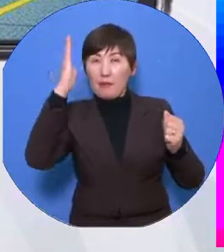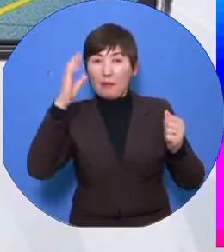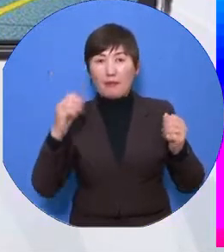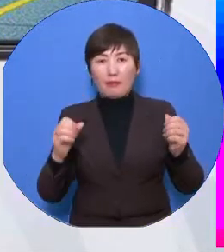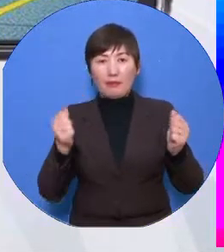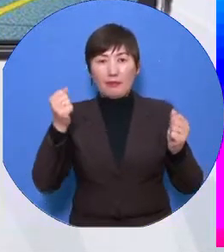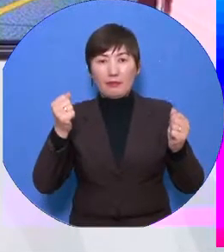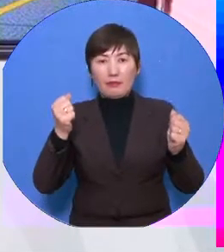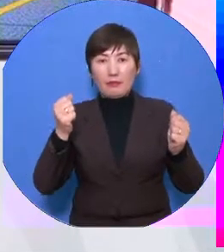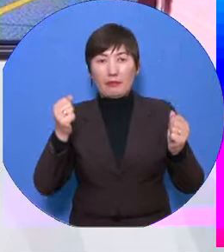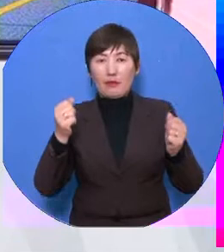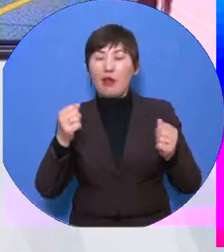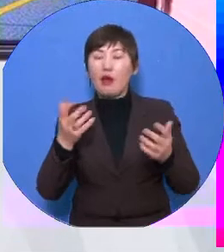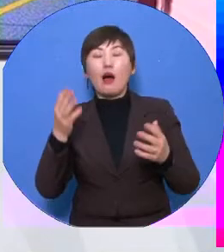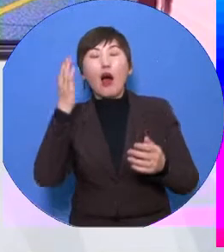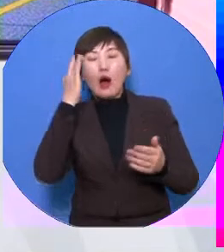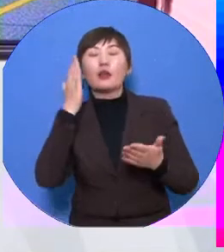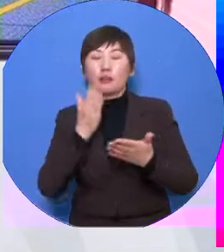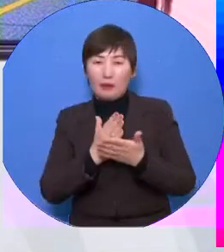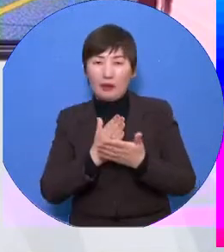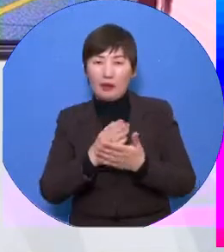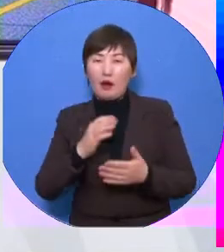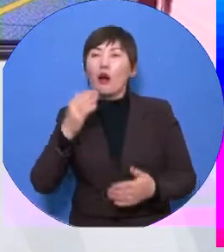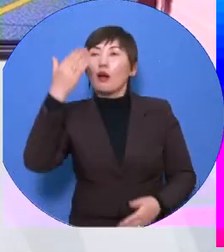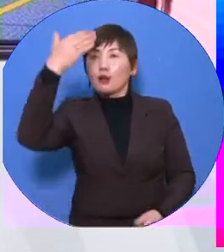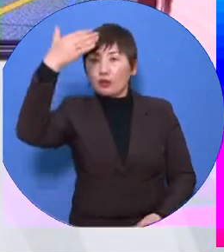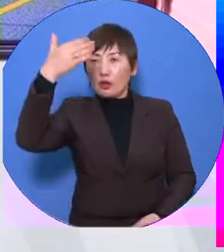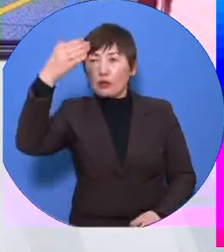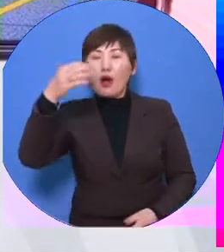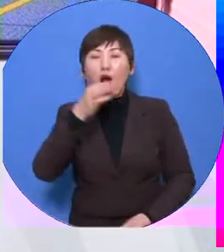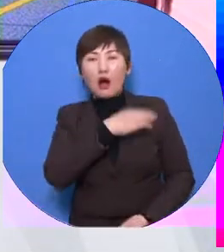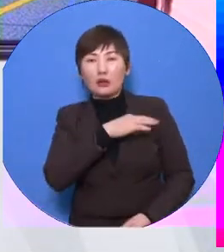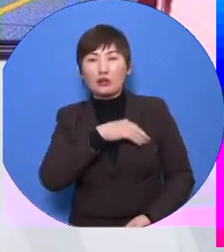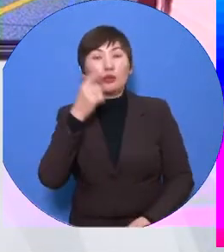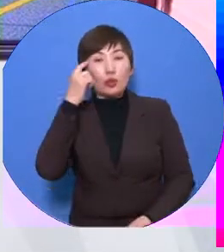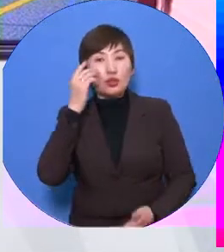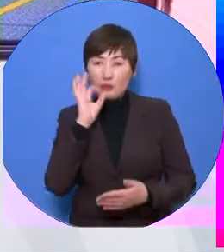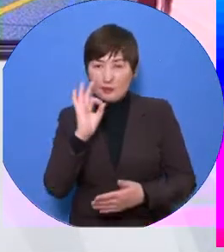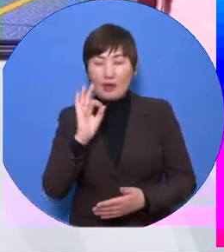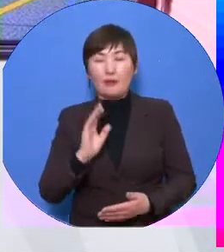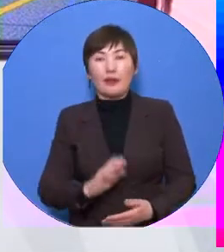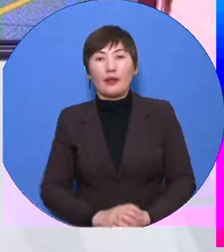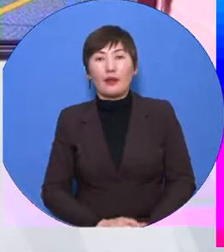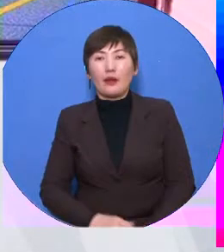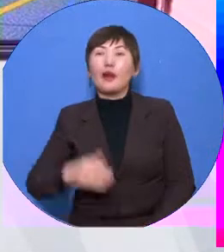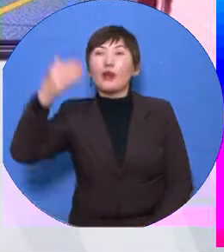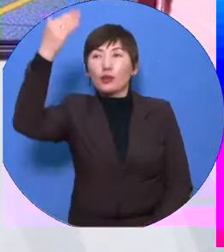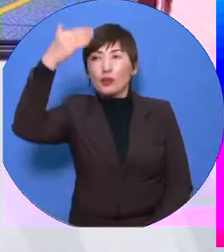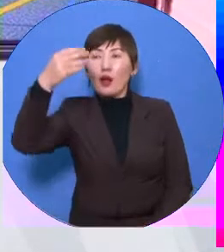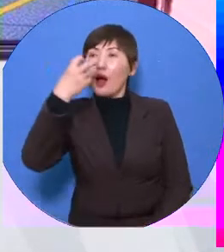За та нар хит хитэн арга олсон байх, толь ашиглах талаар бодсон бол маш сайн байна. За толь ашиглаад